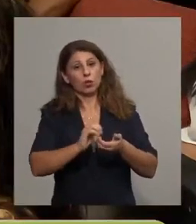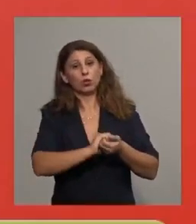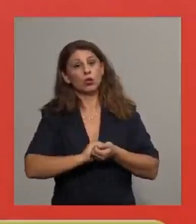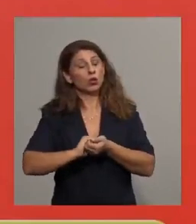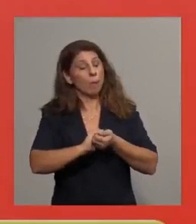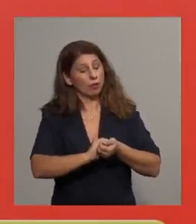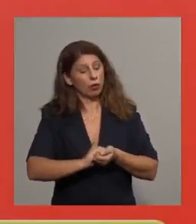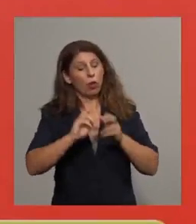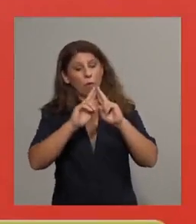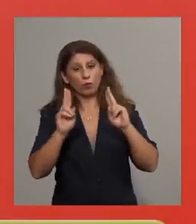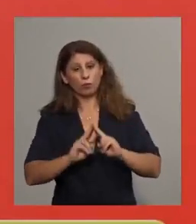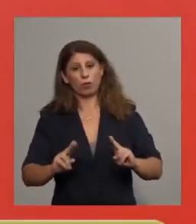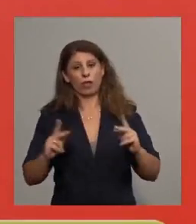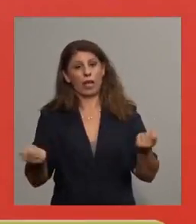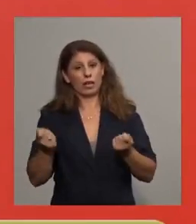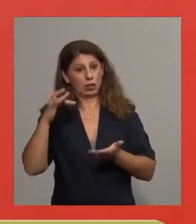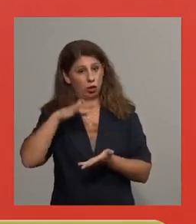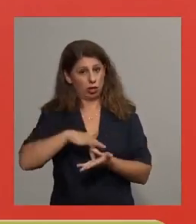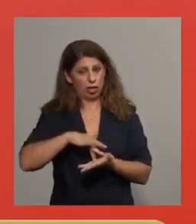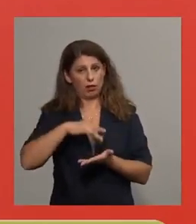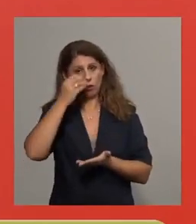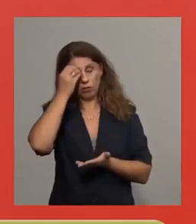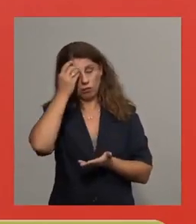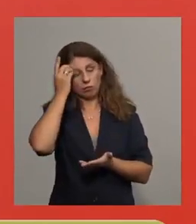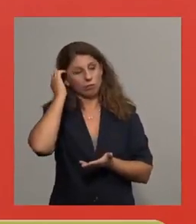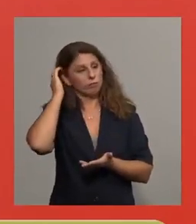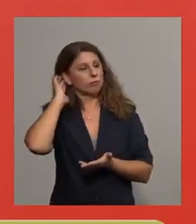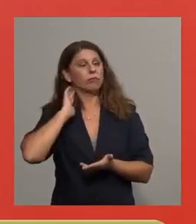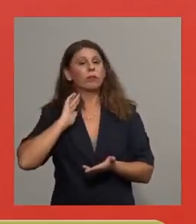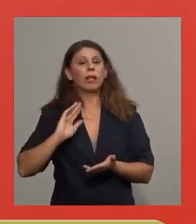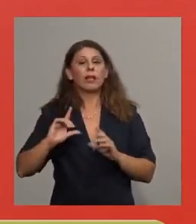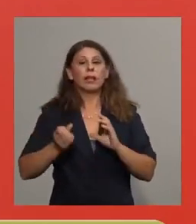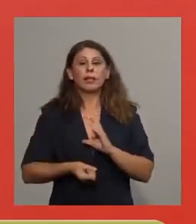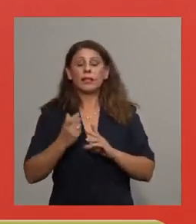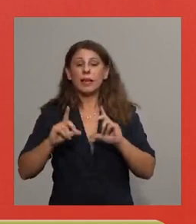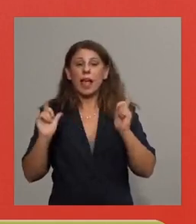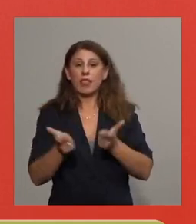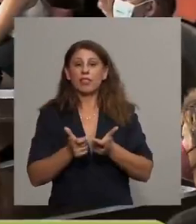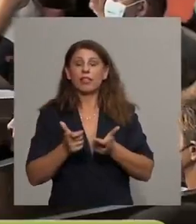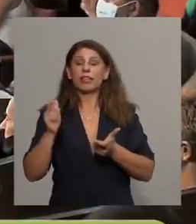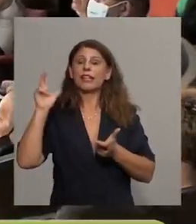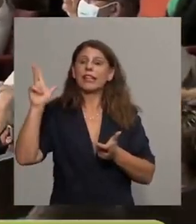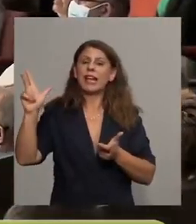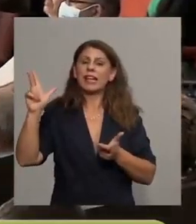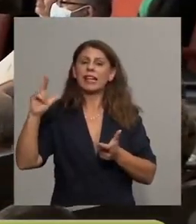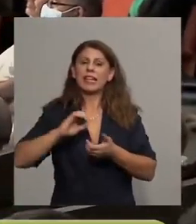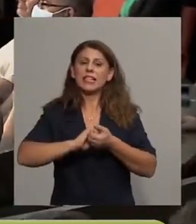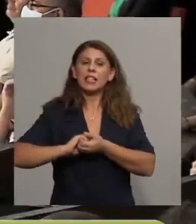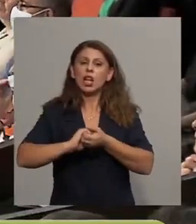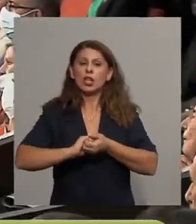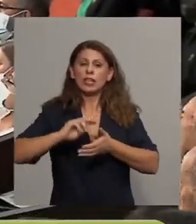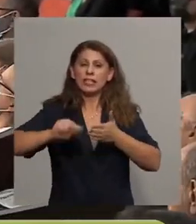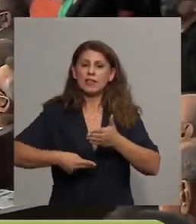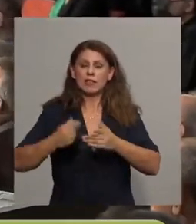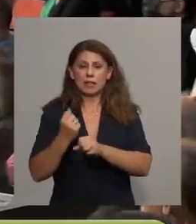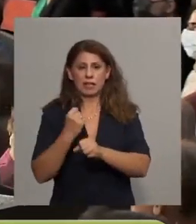σωματείων, ομοσπονδιών, εργατικών κέντρων για τη νέα Εθνική Γενική Συλλογική Σύμβαση Εργασίας. Επαναφορά